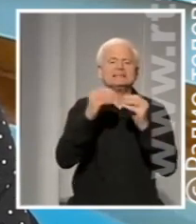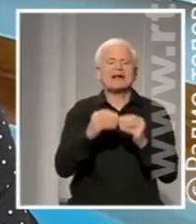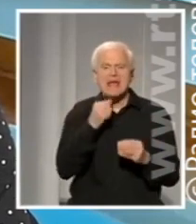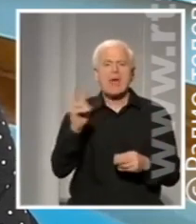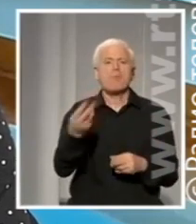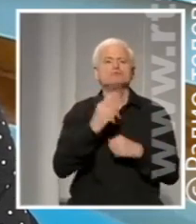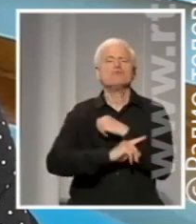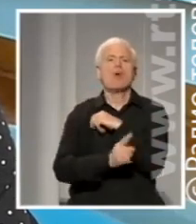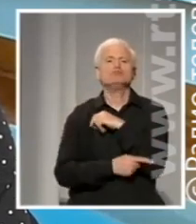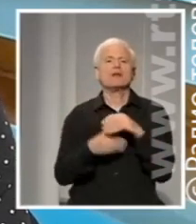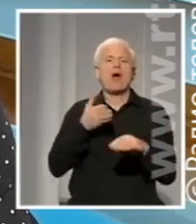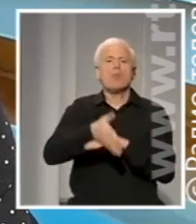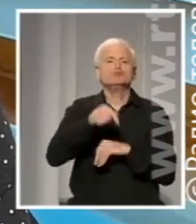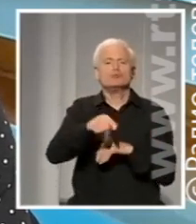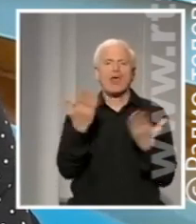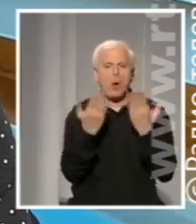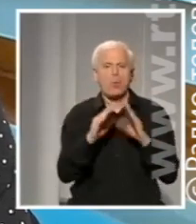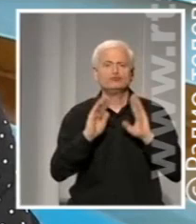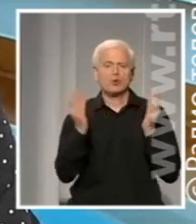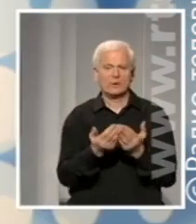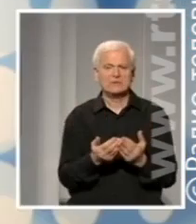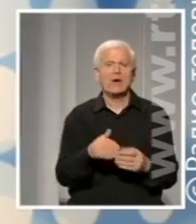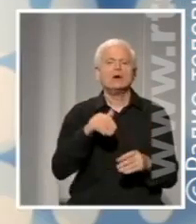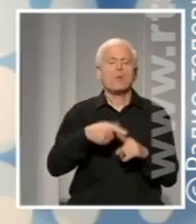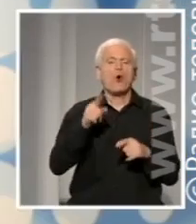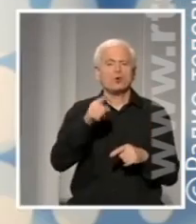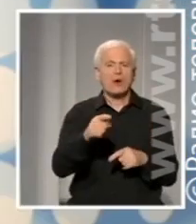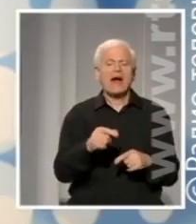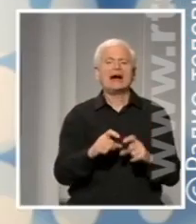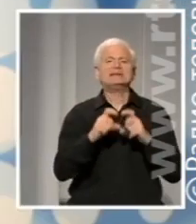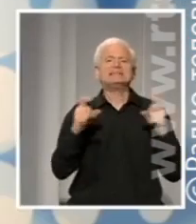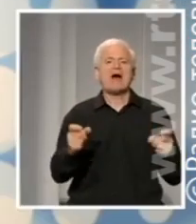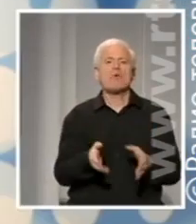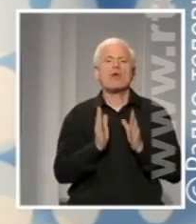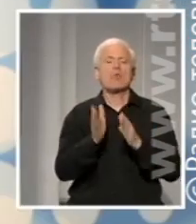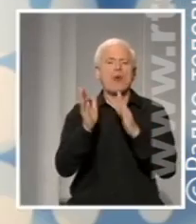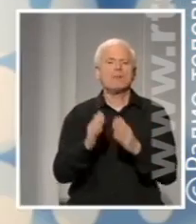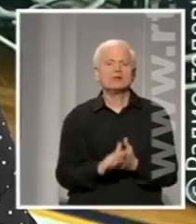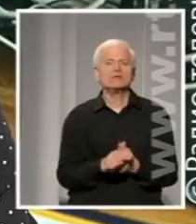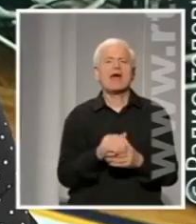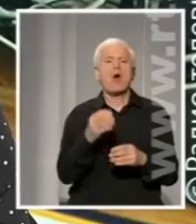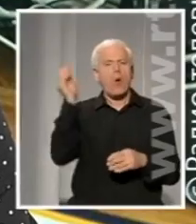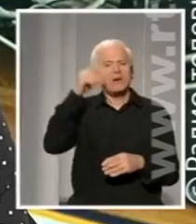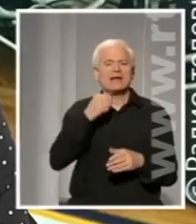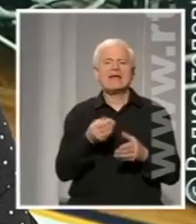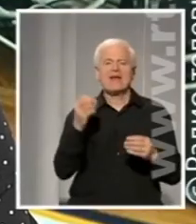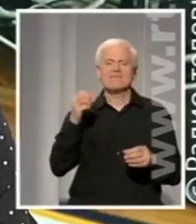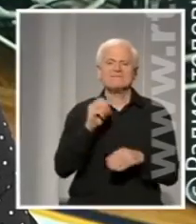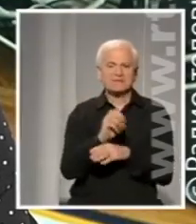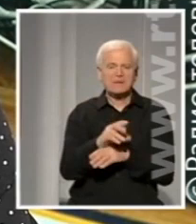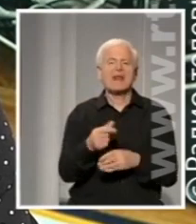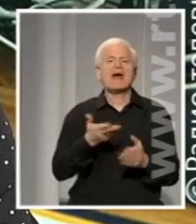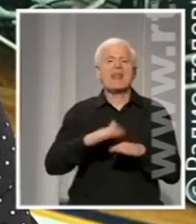učenike u te učionice. U tom cilju Zavod za unapređenje obrazovanja i vaspitanja je na